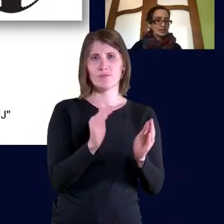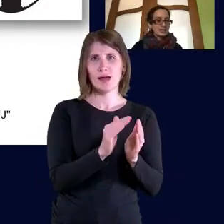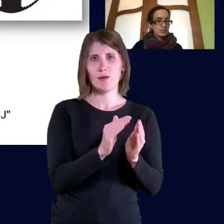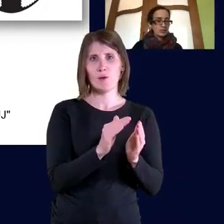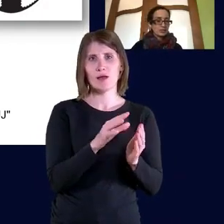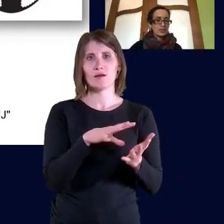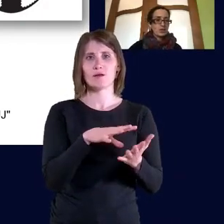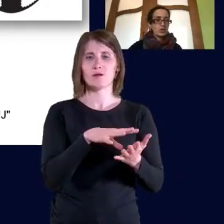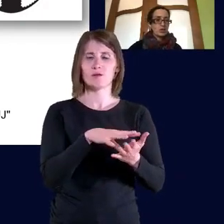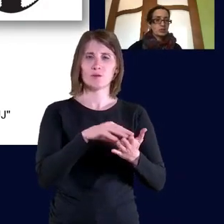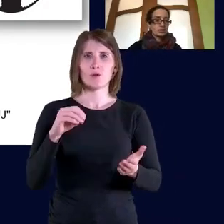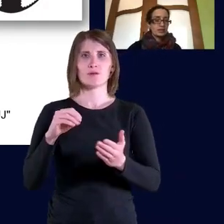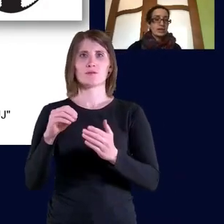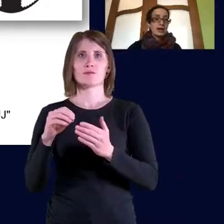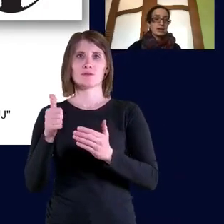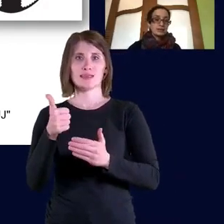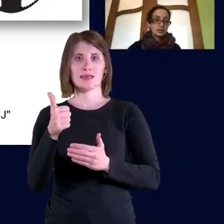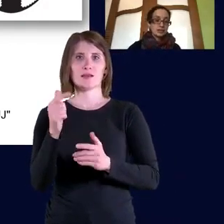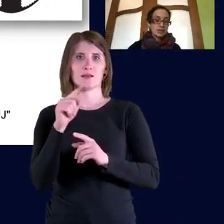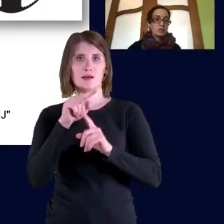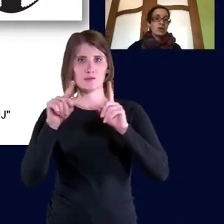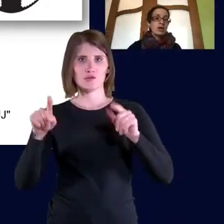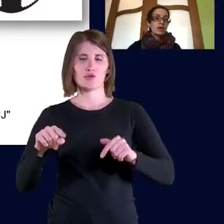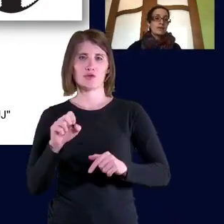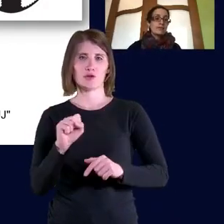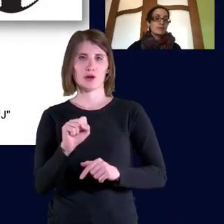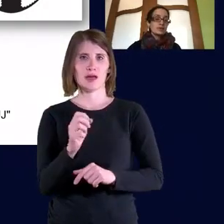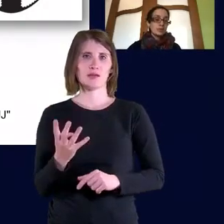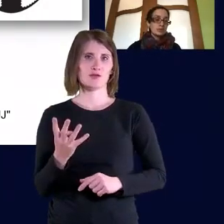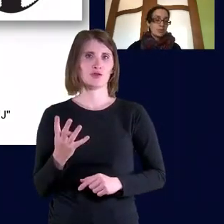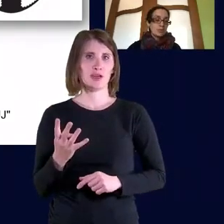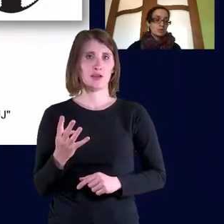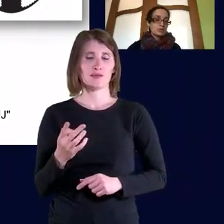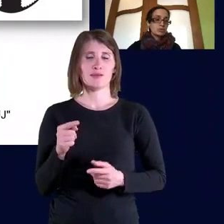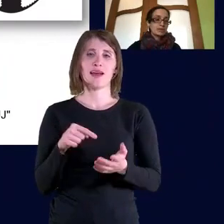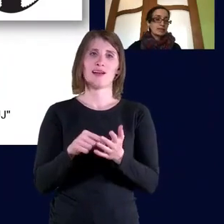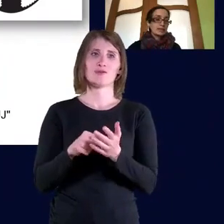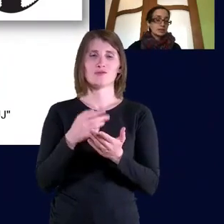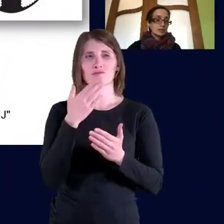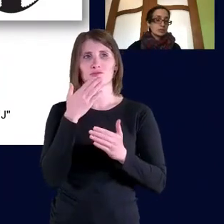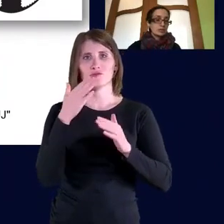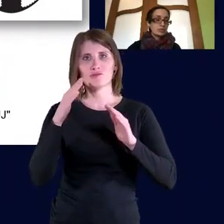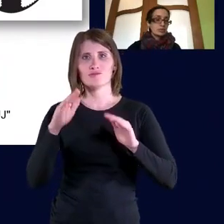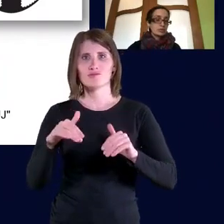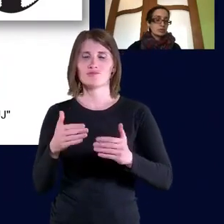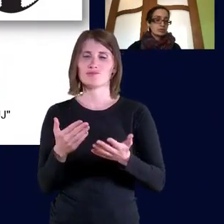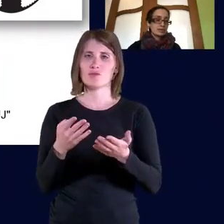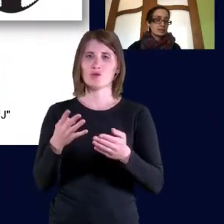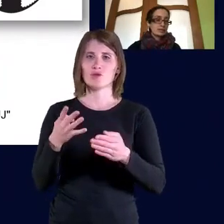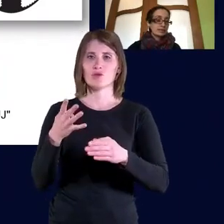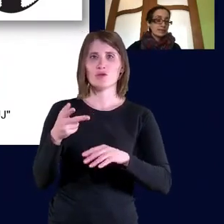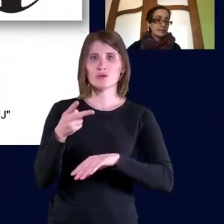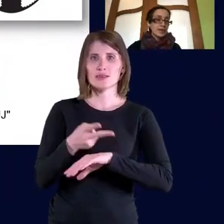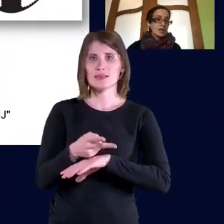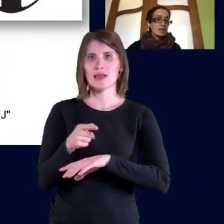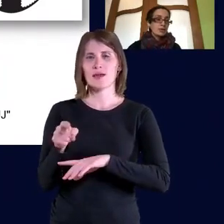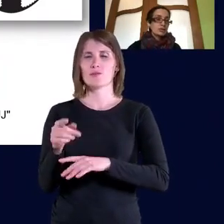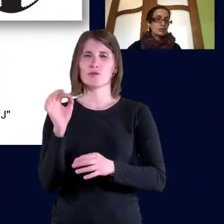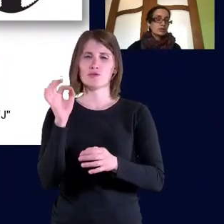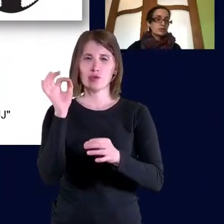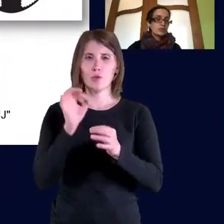każda jedna zajmuje nam tą stronę ale dzięki temu dostępne są poszczególne tekstury poszczególne